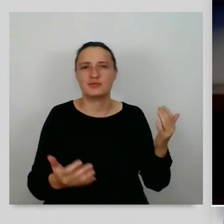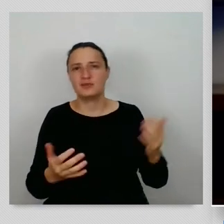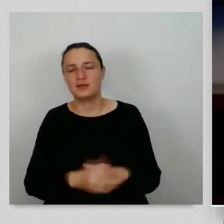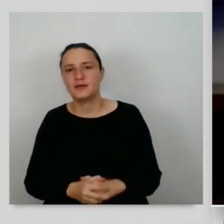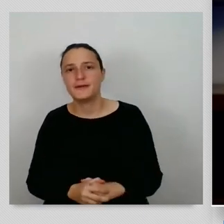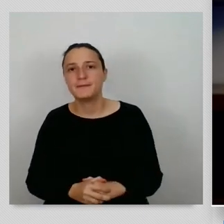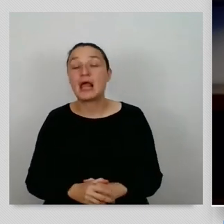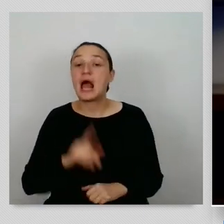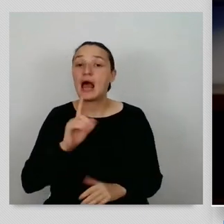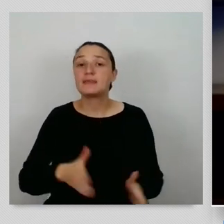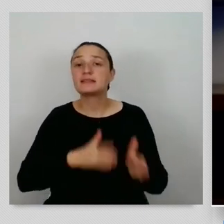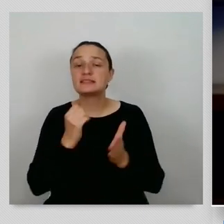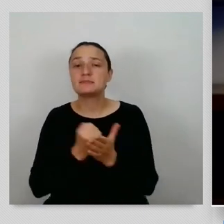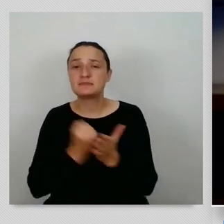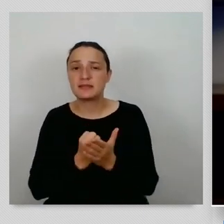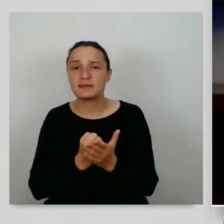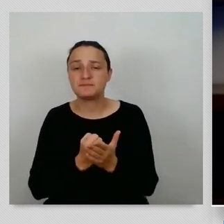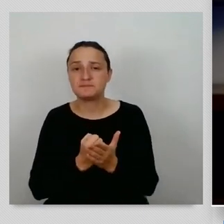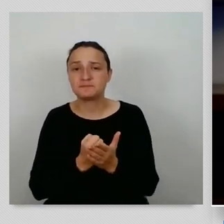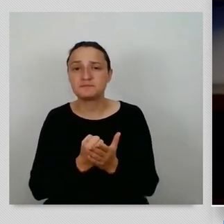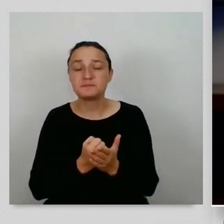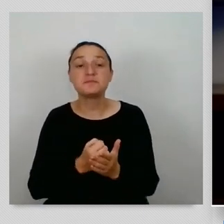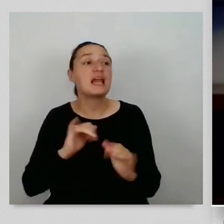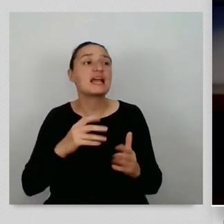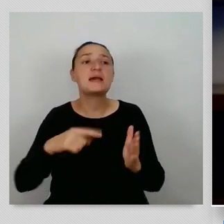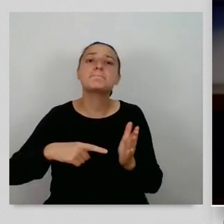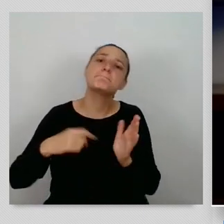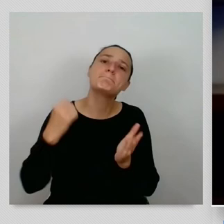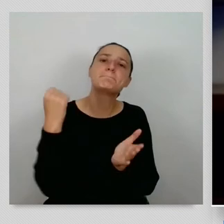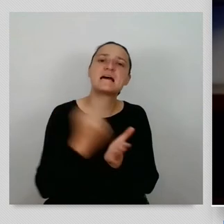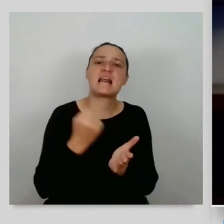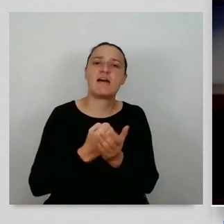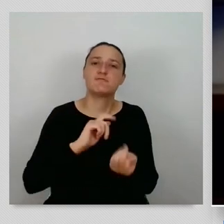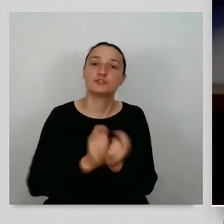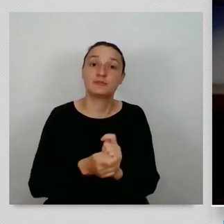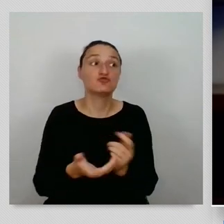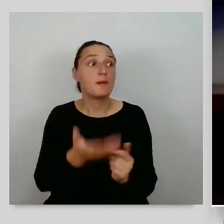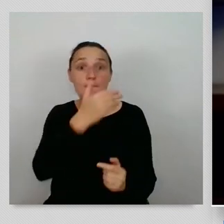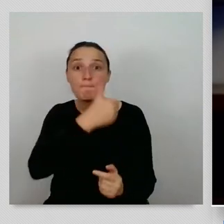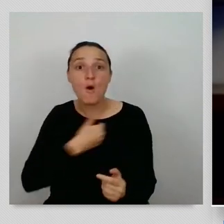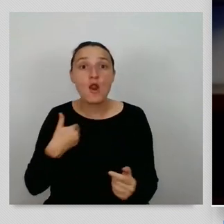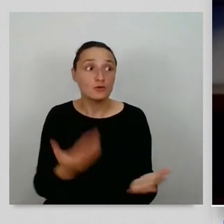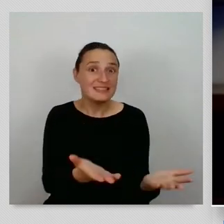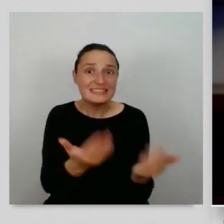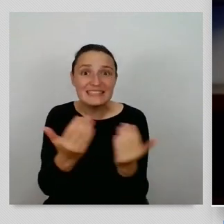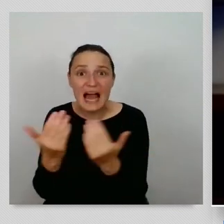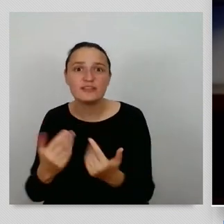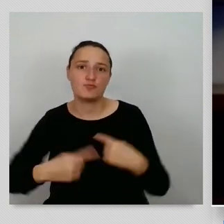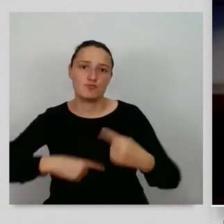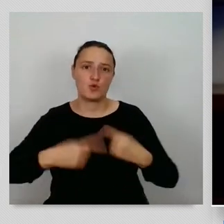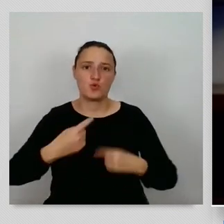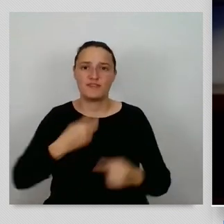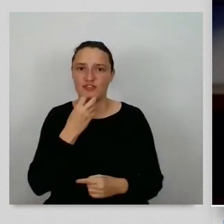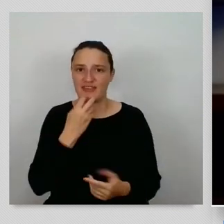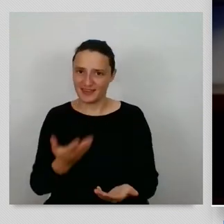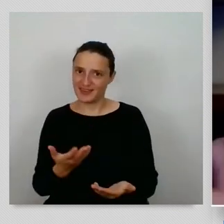tą rzeczą, która jest, to jakie można wprowadzić rozwiązania prawne, które by zachęcały Polaków do tego, żeby być producentami energii. I tu